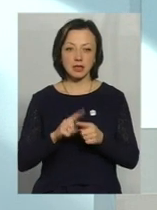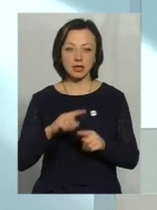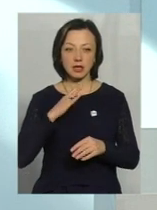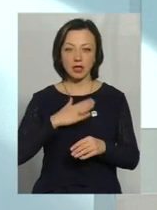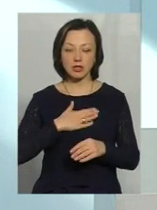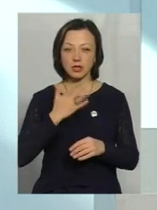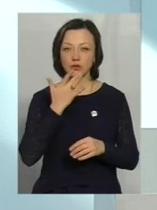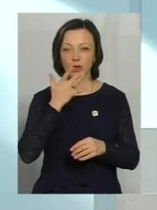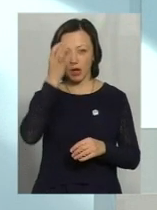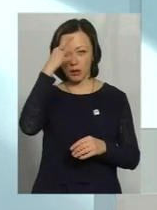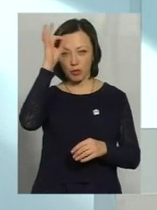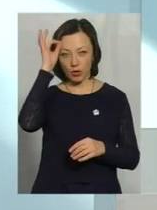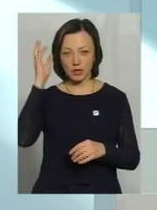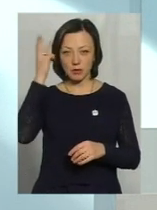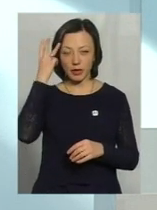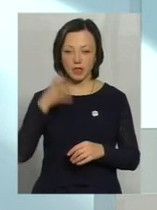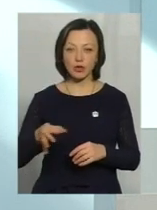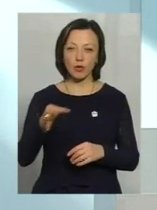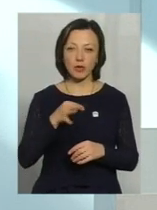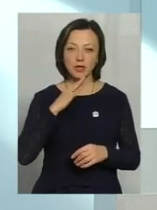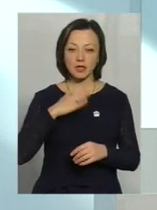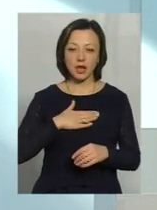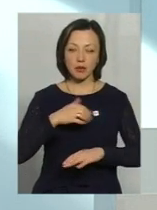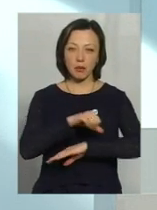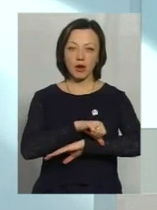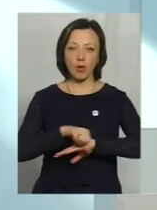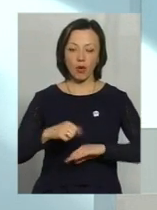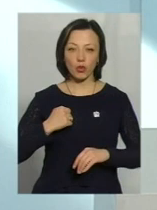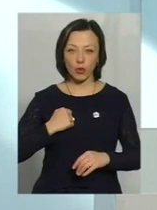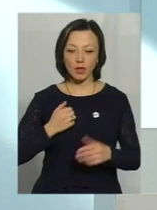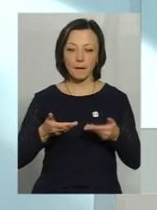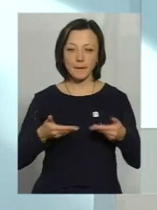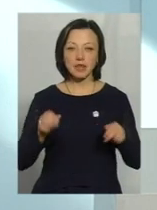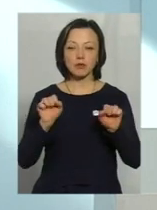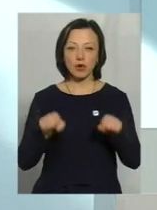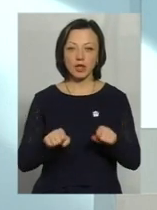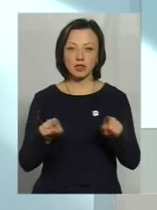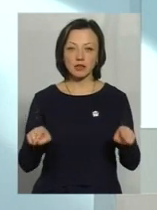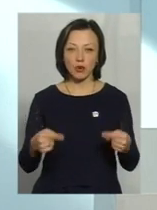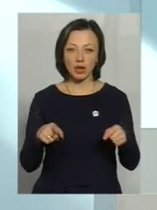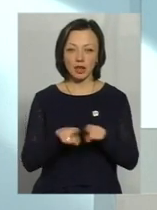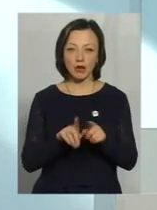нашій національній поліції Хмельницької області, і нашим прикордонникам, ми змогли створити такі